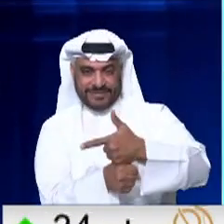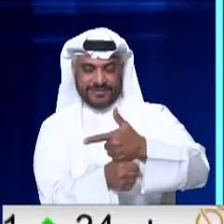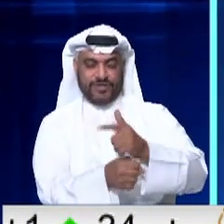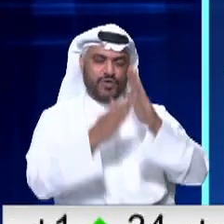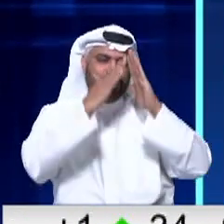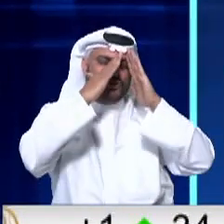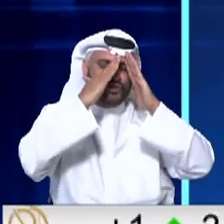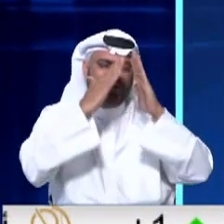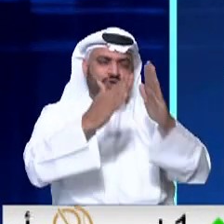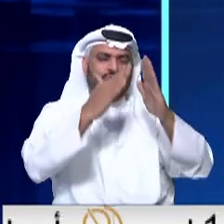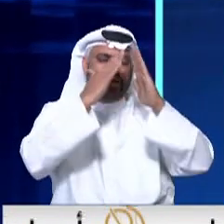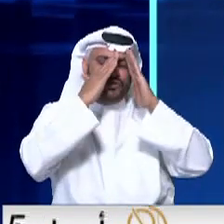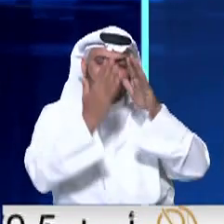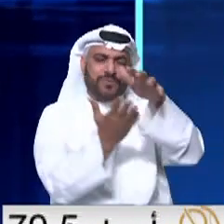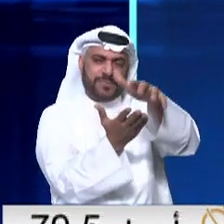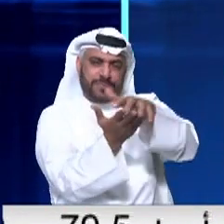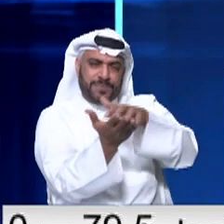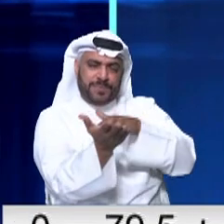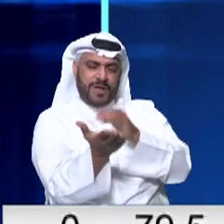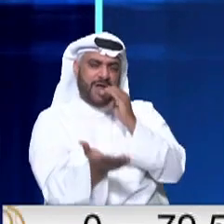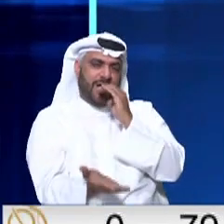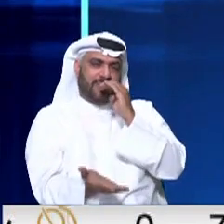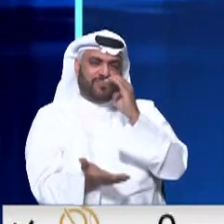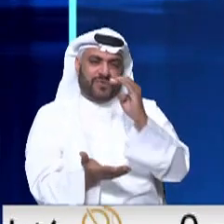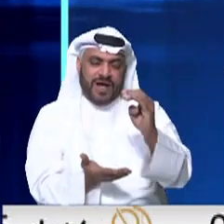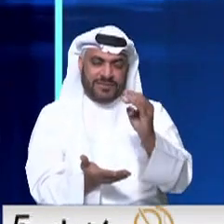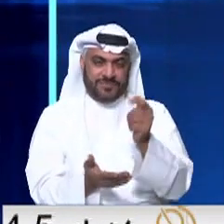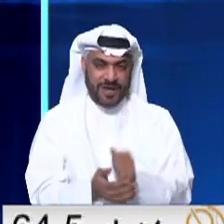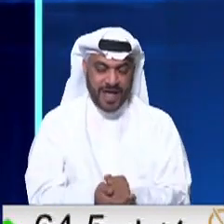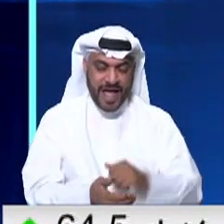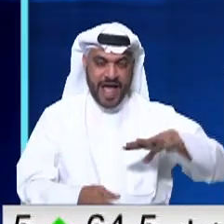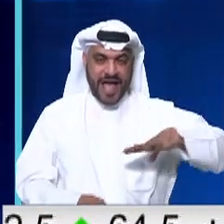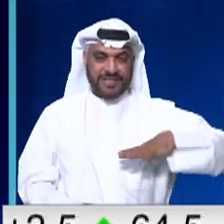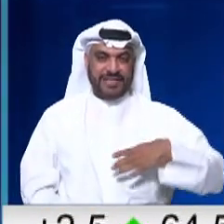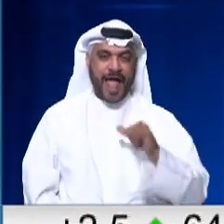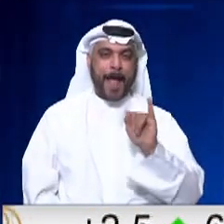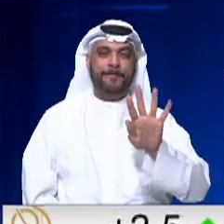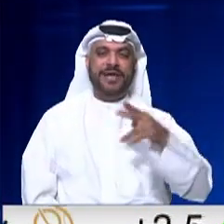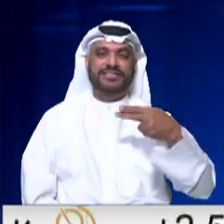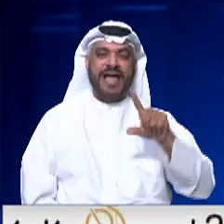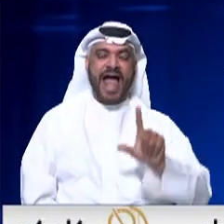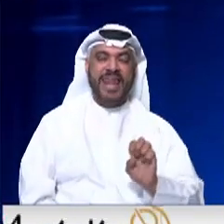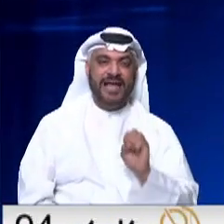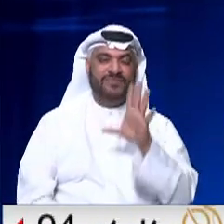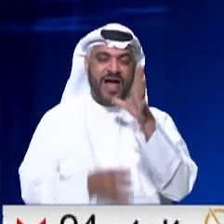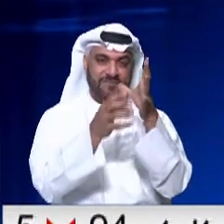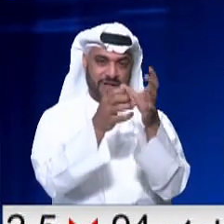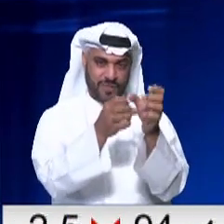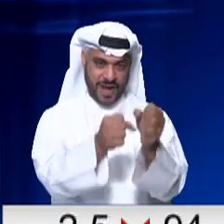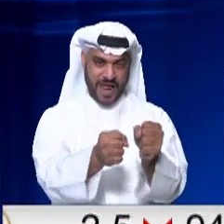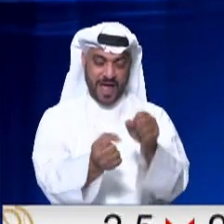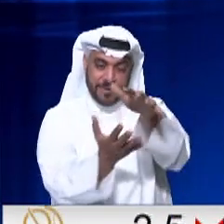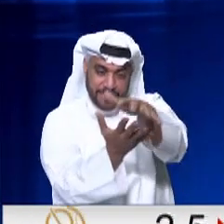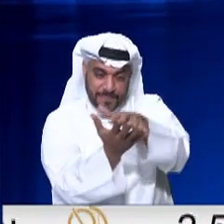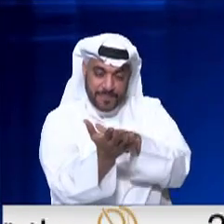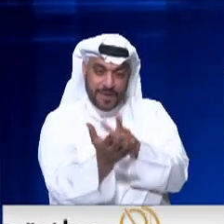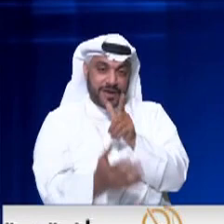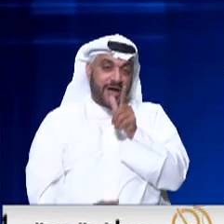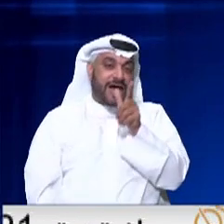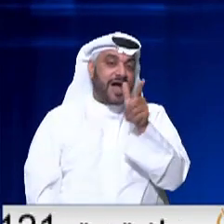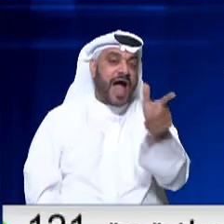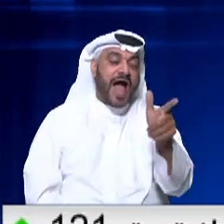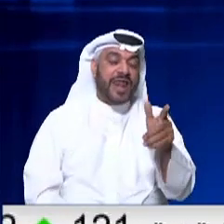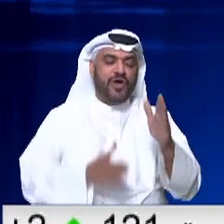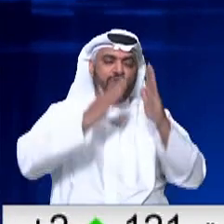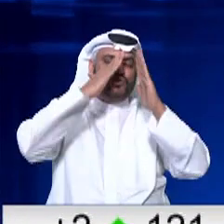شكر جوابية لأخيه سمو ولي العهد الشيخ مشعل الأحمد الجابر الصباح حفظه الله، ضمنها سموه حفظه